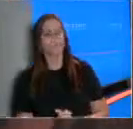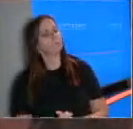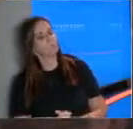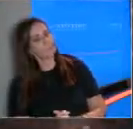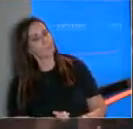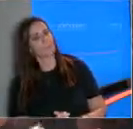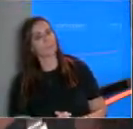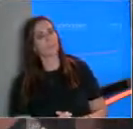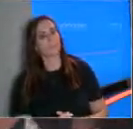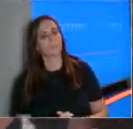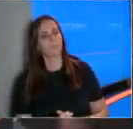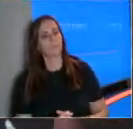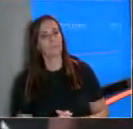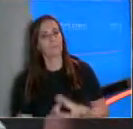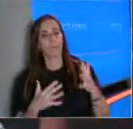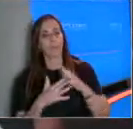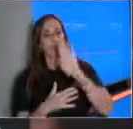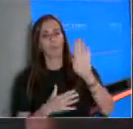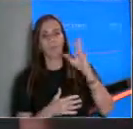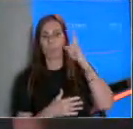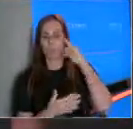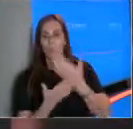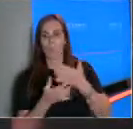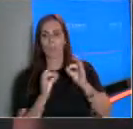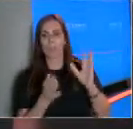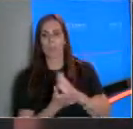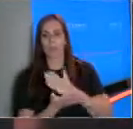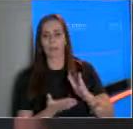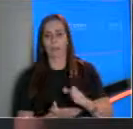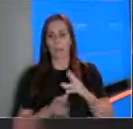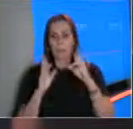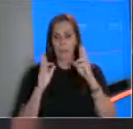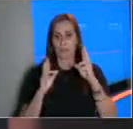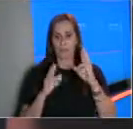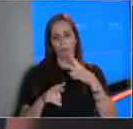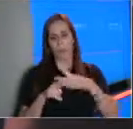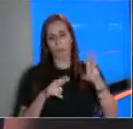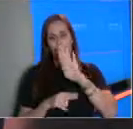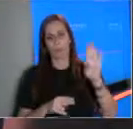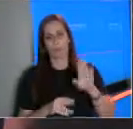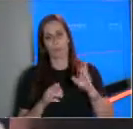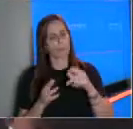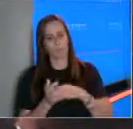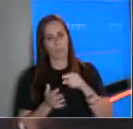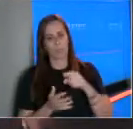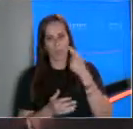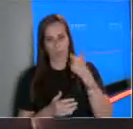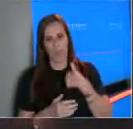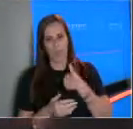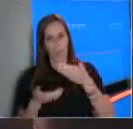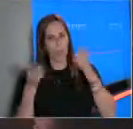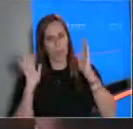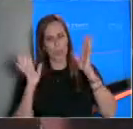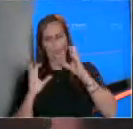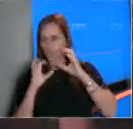הבנתי. השימוע של נתניהו, מה לדעתך מנדלבליט יחליט? מקווה מאוד שהוא יצא מזה, כי זה נראה לי יותר